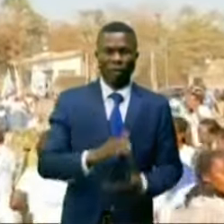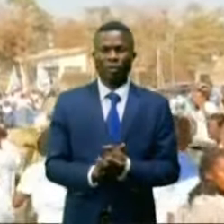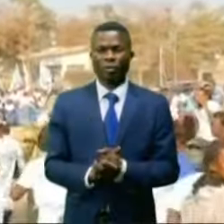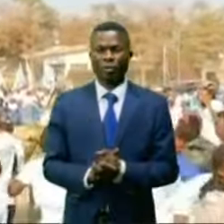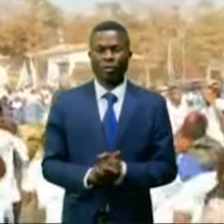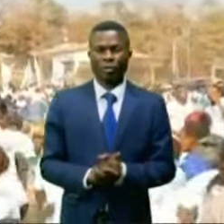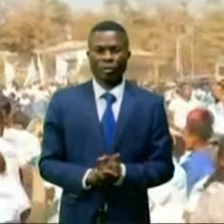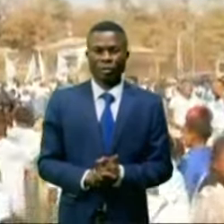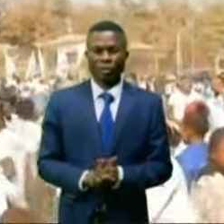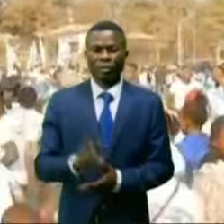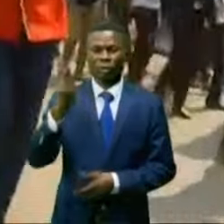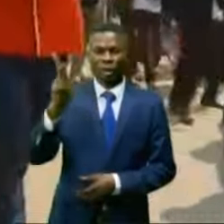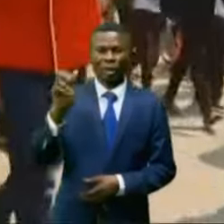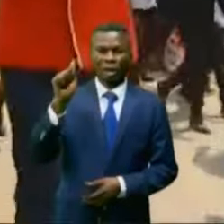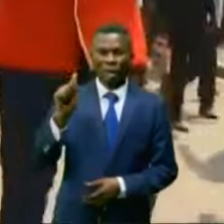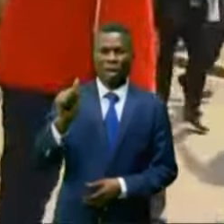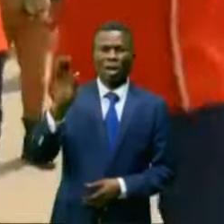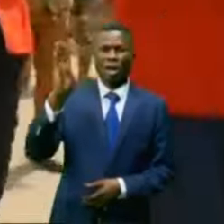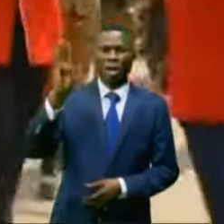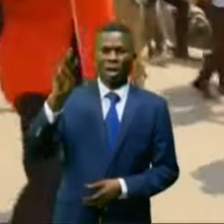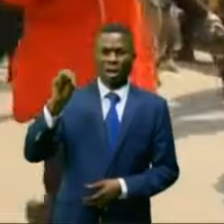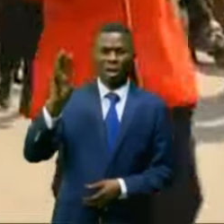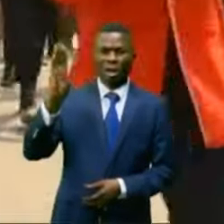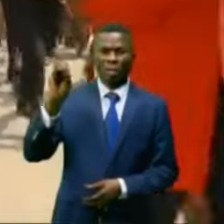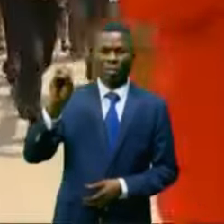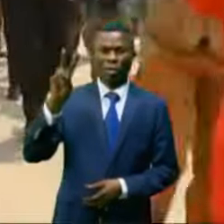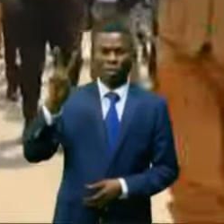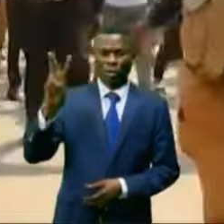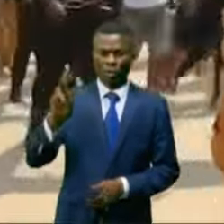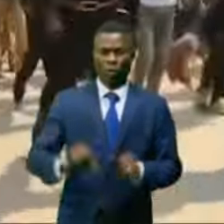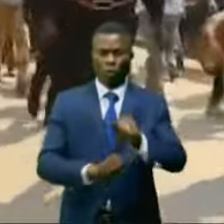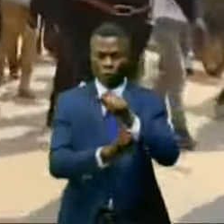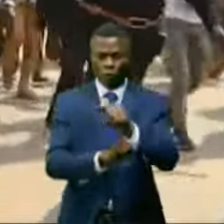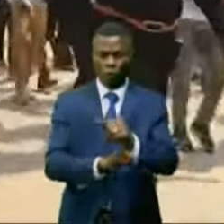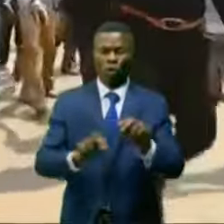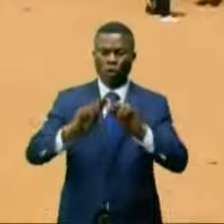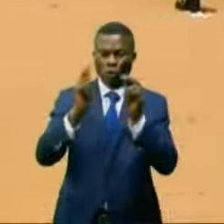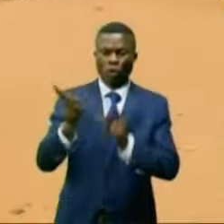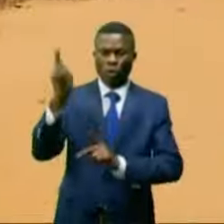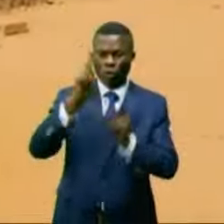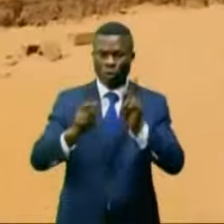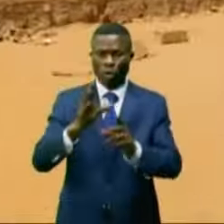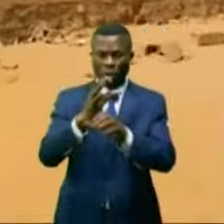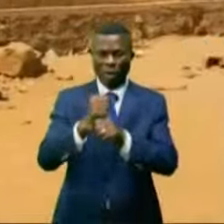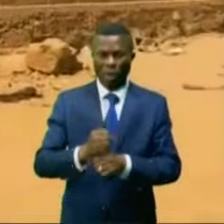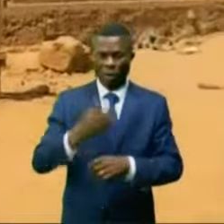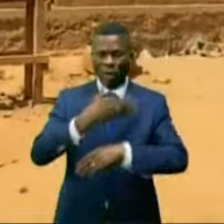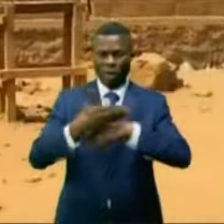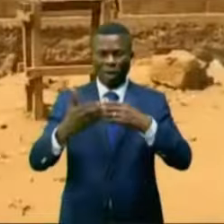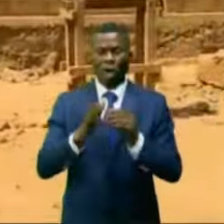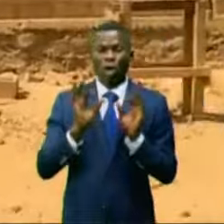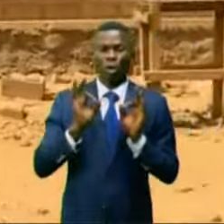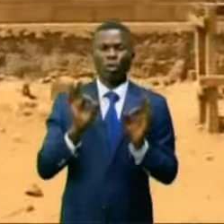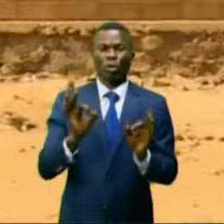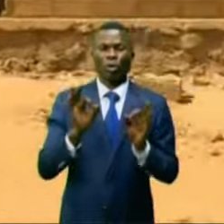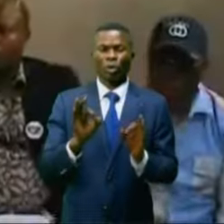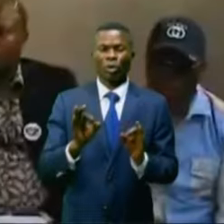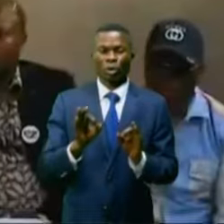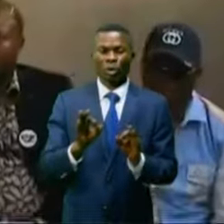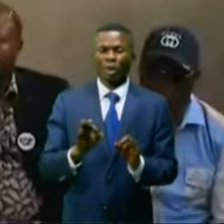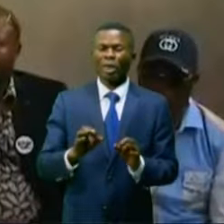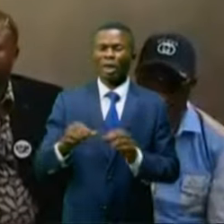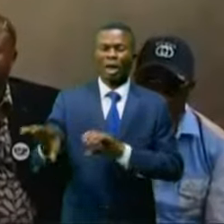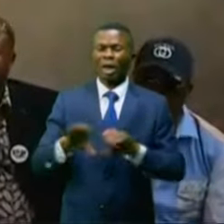Kambove, territoire minier qui a plus que besoin de l'appui de ses forces vives pour se doter des infrastructures modernes dans tous les